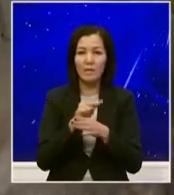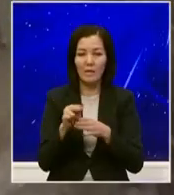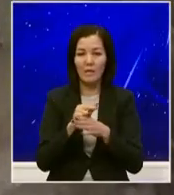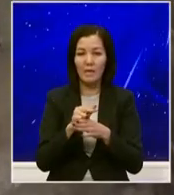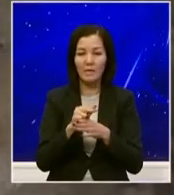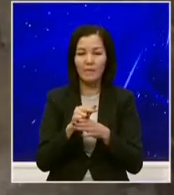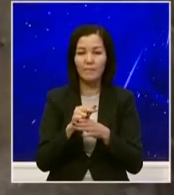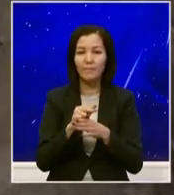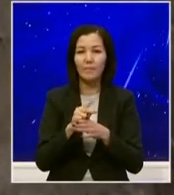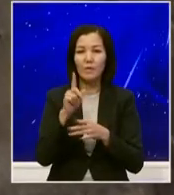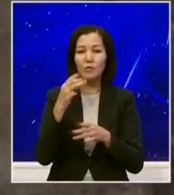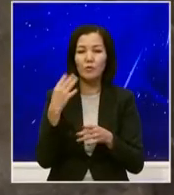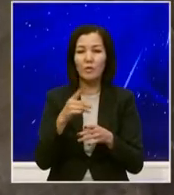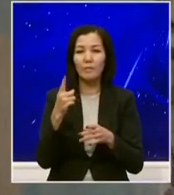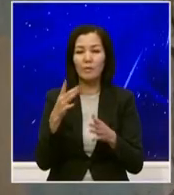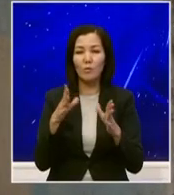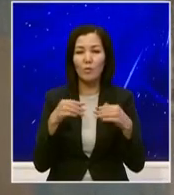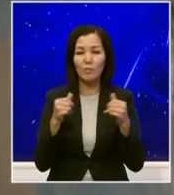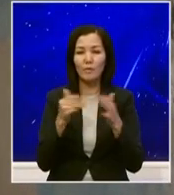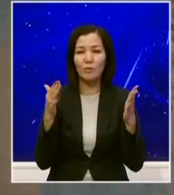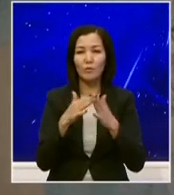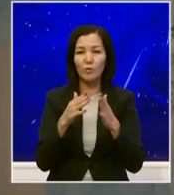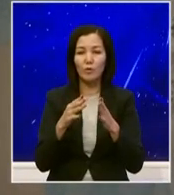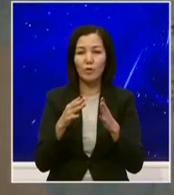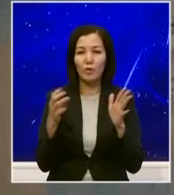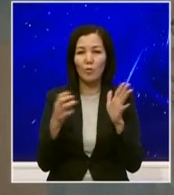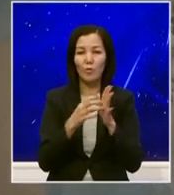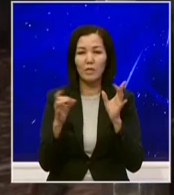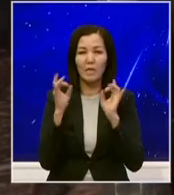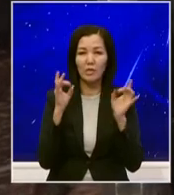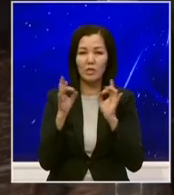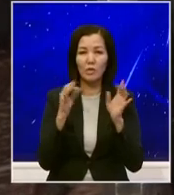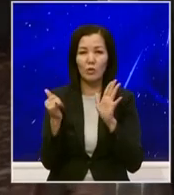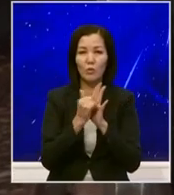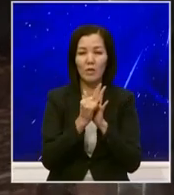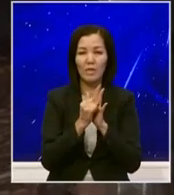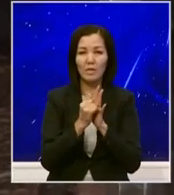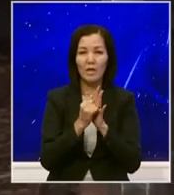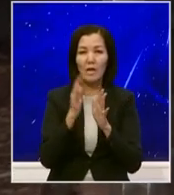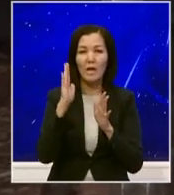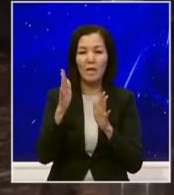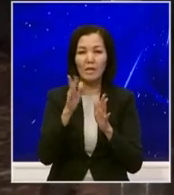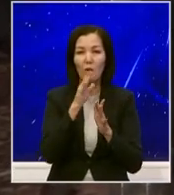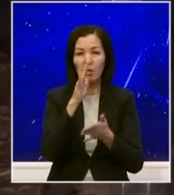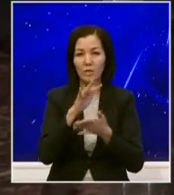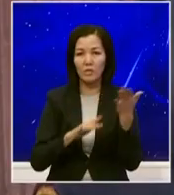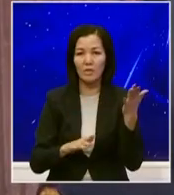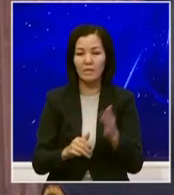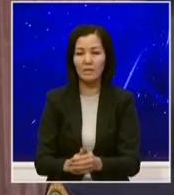ұстан арылтты. 141 отбасының баспанасына өрт датчиктерін орнатты. Бұл бастама алдағы уақытта да